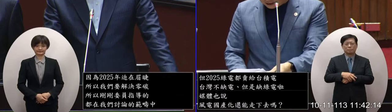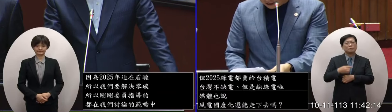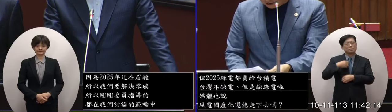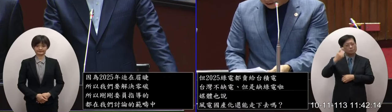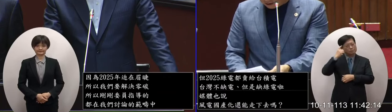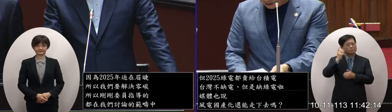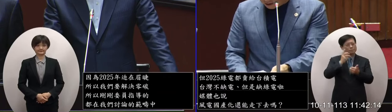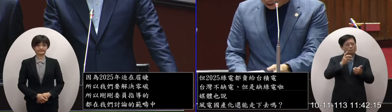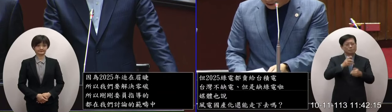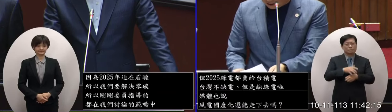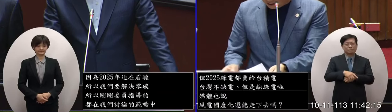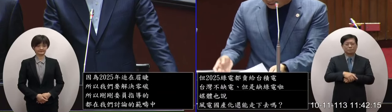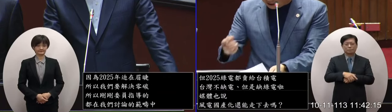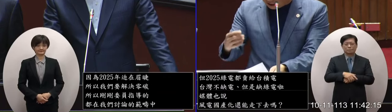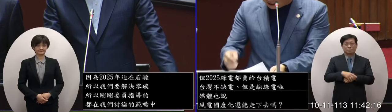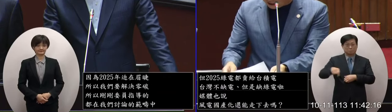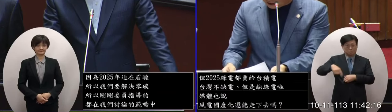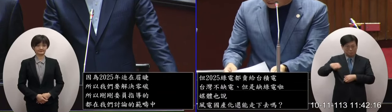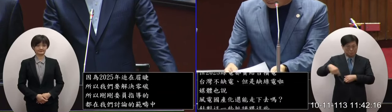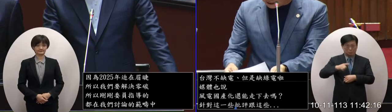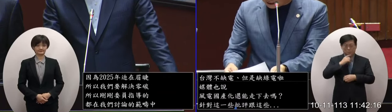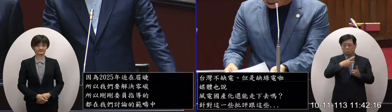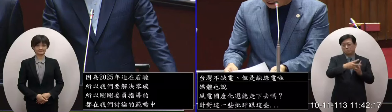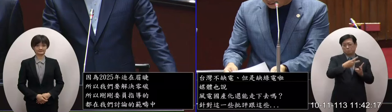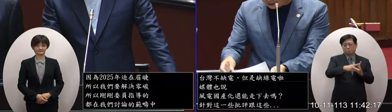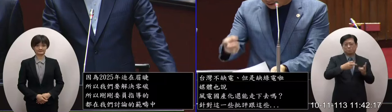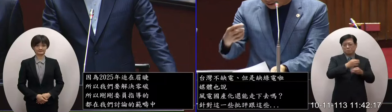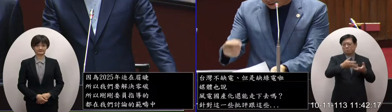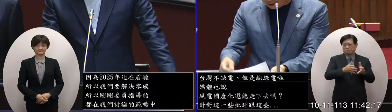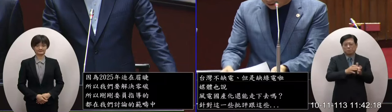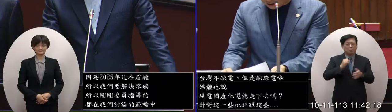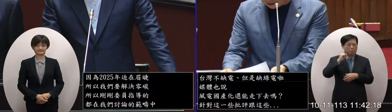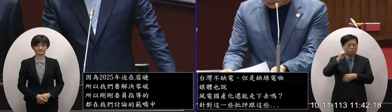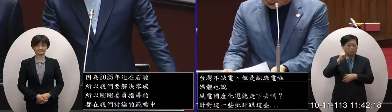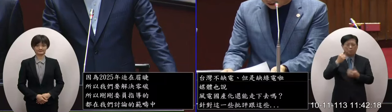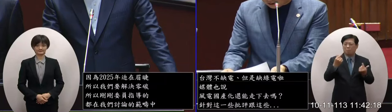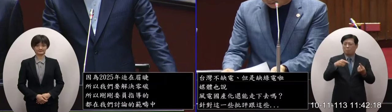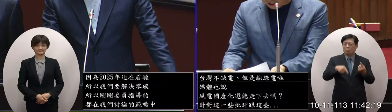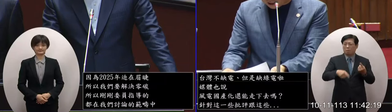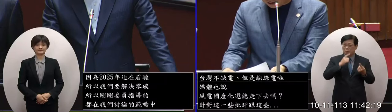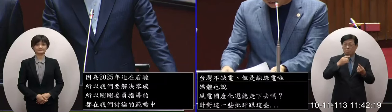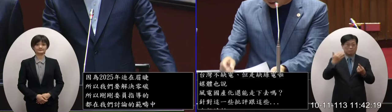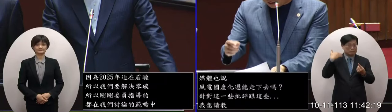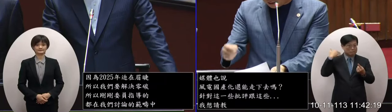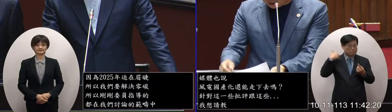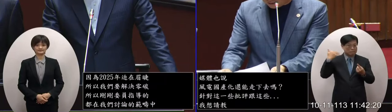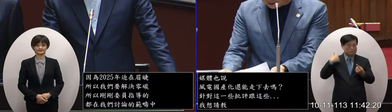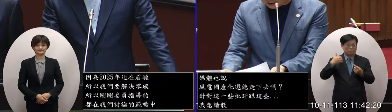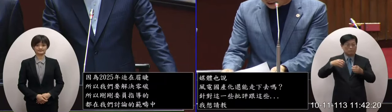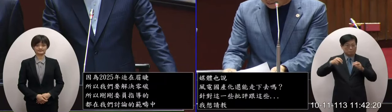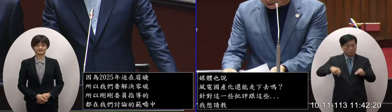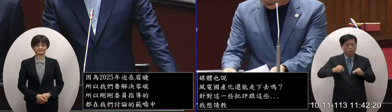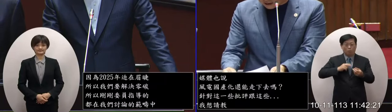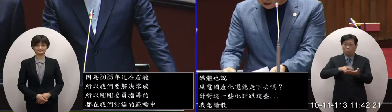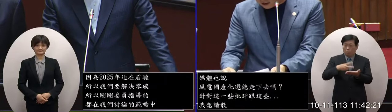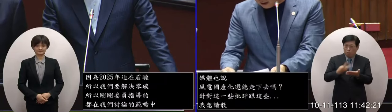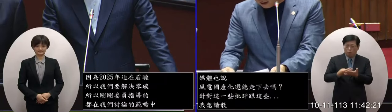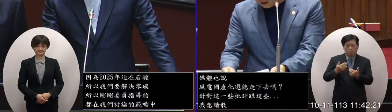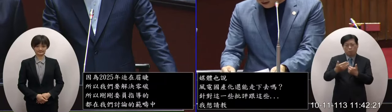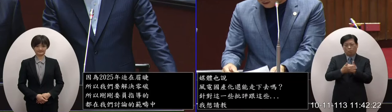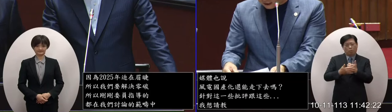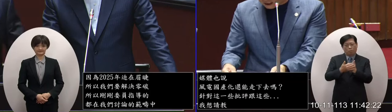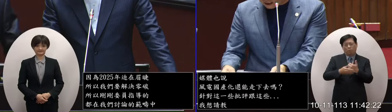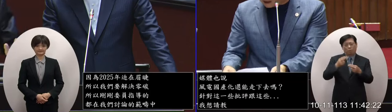我想要请教哈，他们都致函给经济部陈情，认为说这个溯溪既往的变更违反辛亥保护原